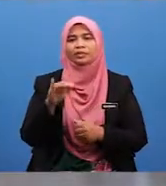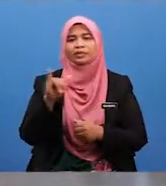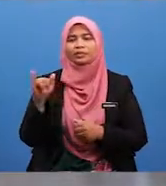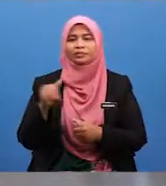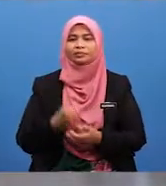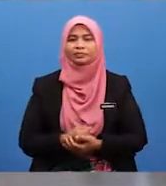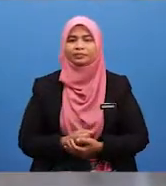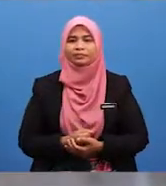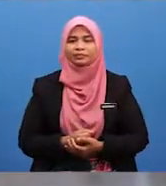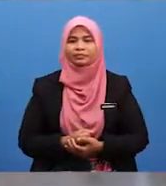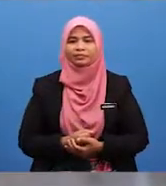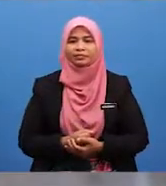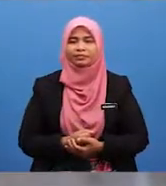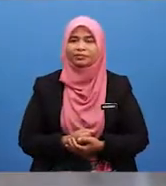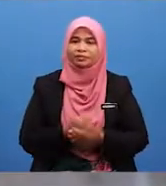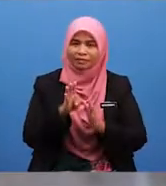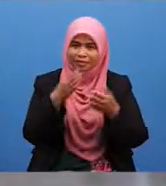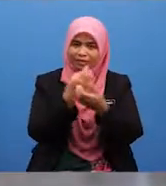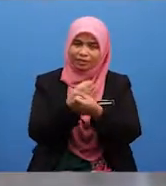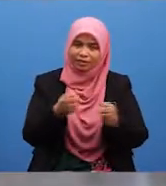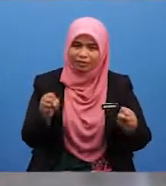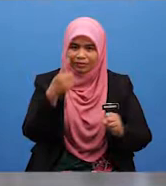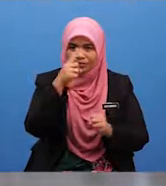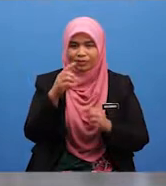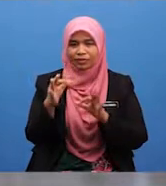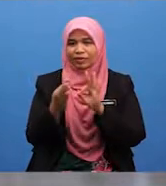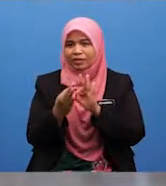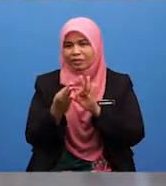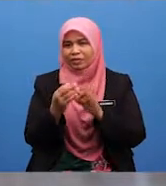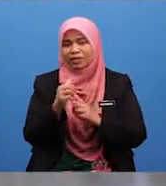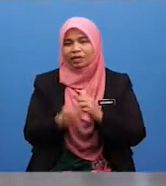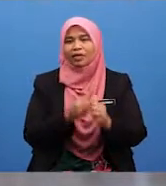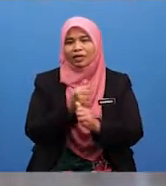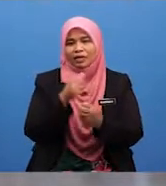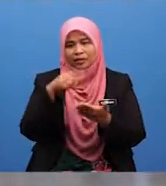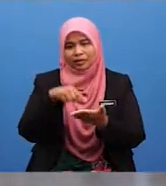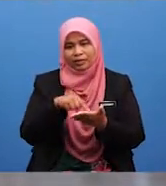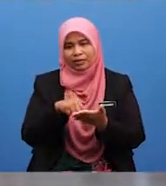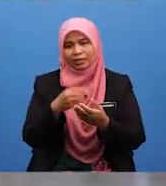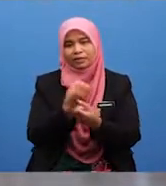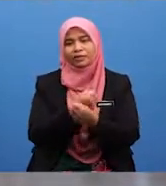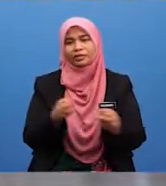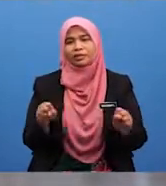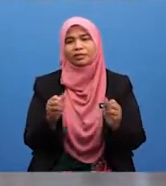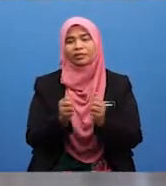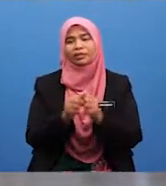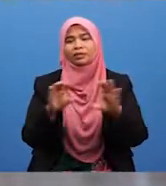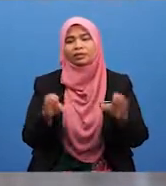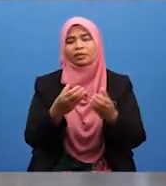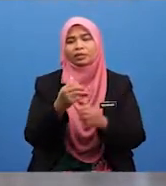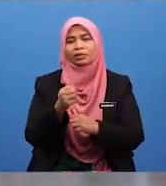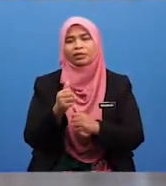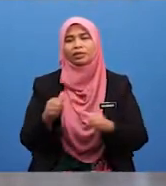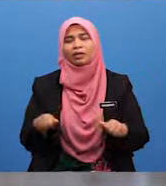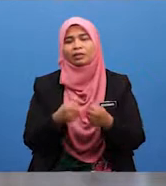murid-murid, bersedia untuk menghadapi alam barzah? Bersedialah dengan melakukan amalan yang baik